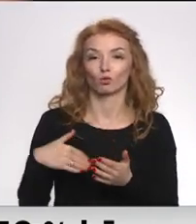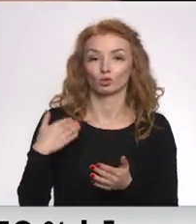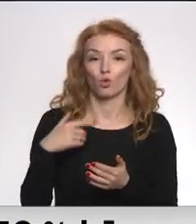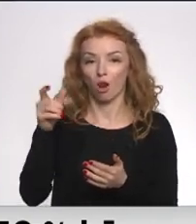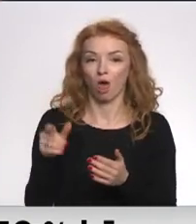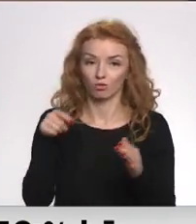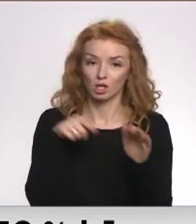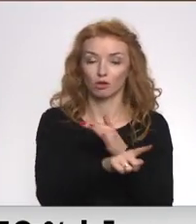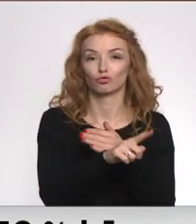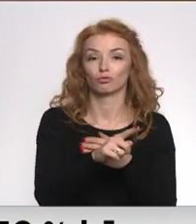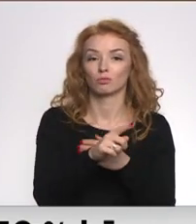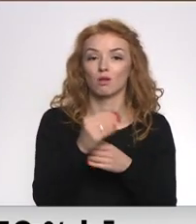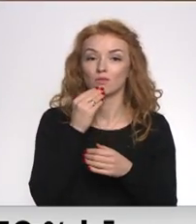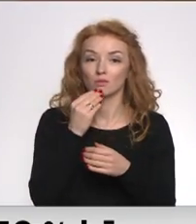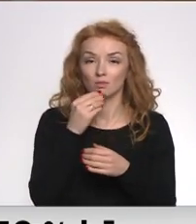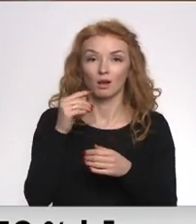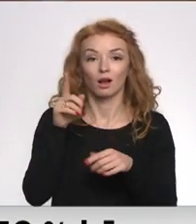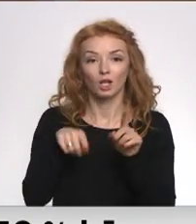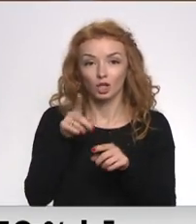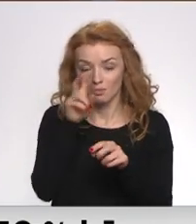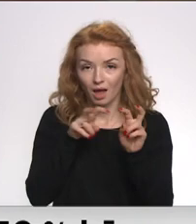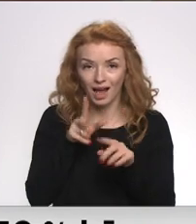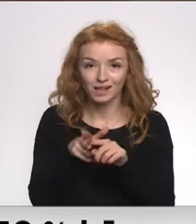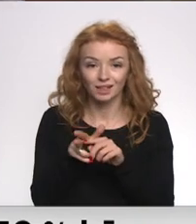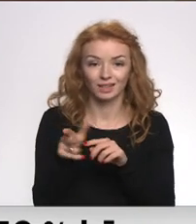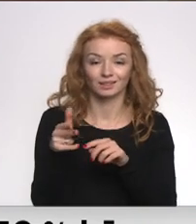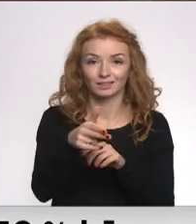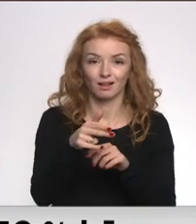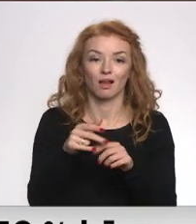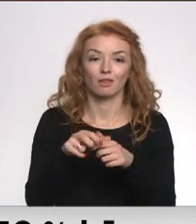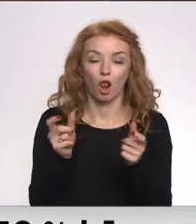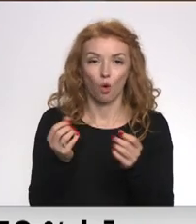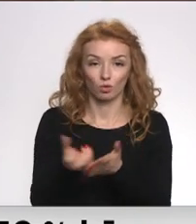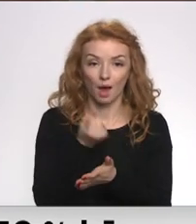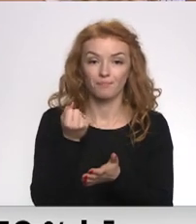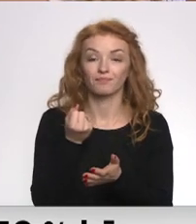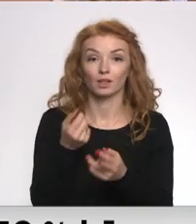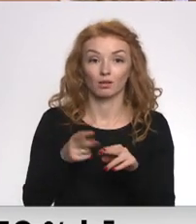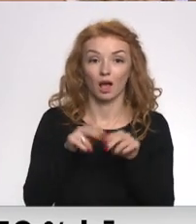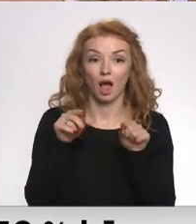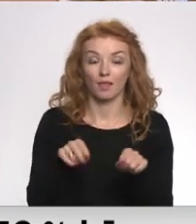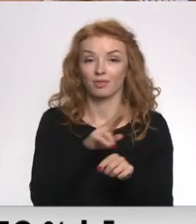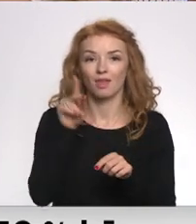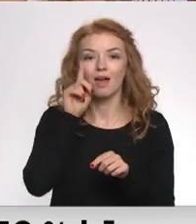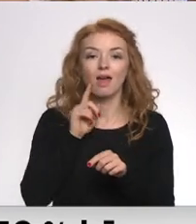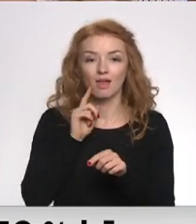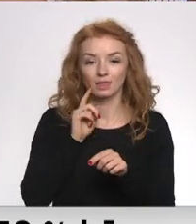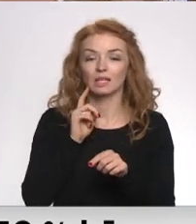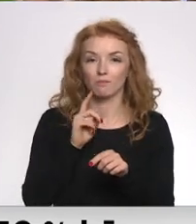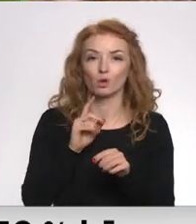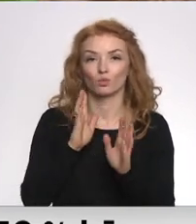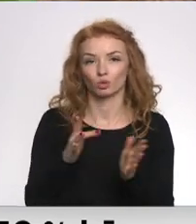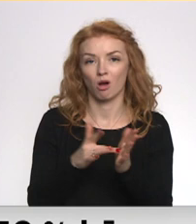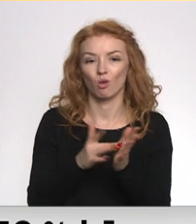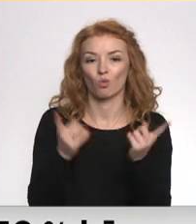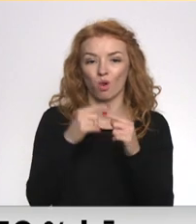tikšanu ēdamu zālē. Kāds vēl meklē šķēres, lai izgrieztu talonu. Pēc ēdinātāja teiktā šādas nērtības aizņem zinām